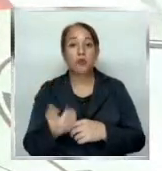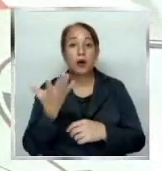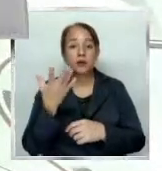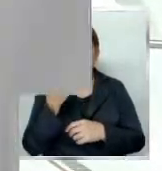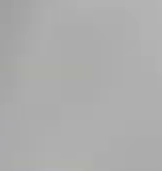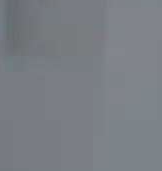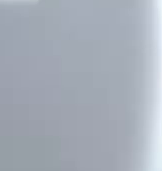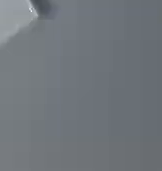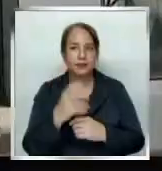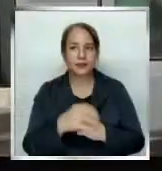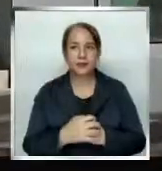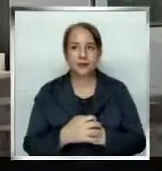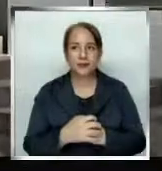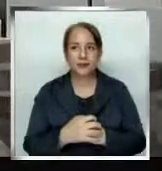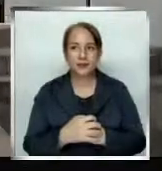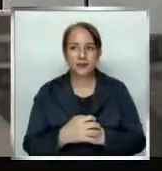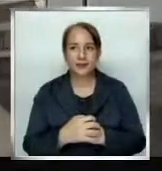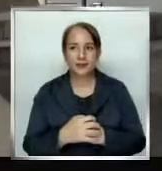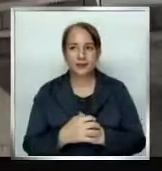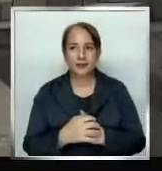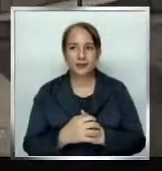Imperial.